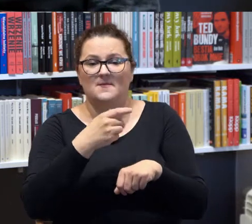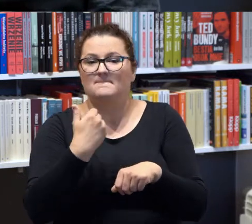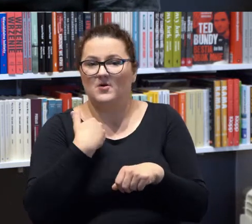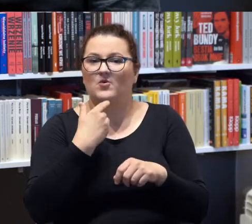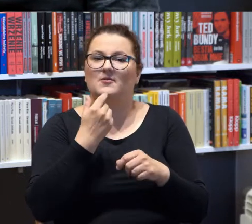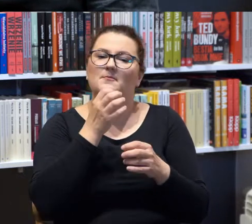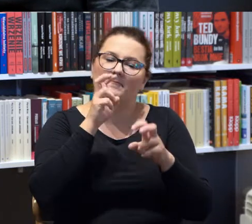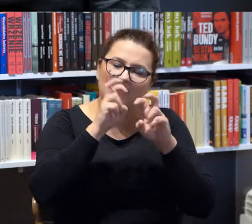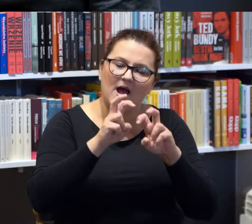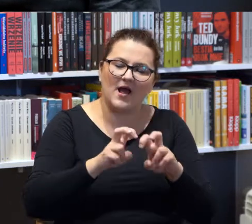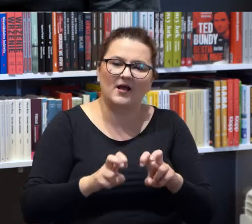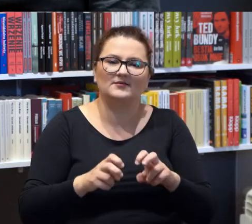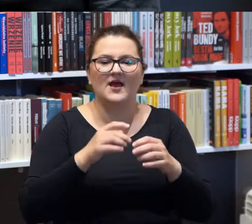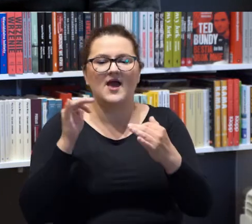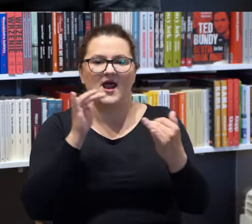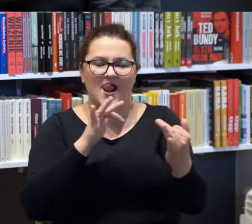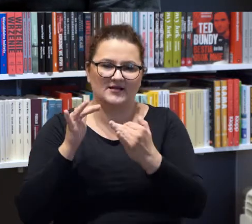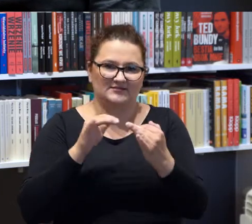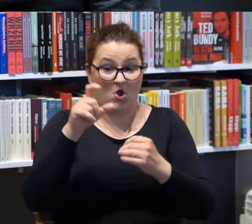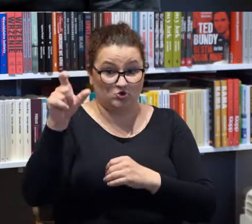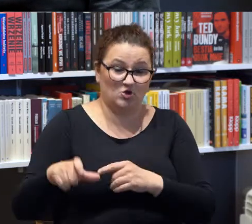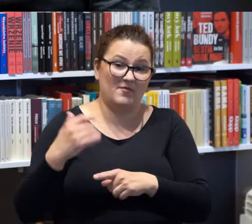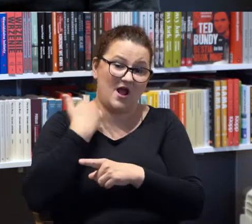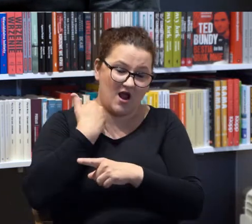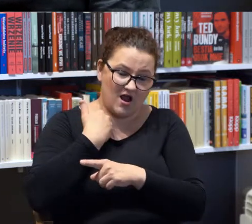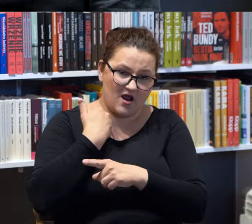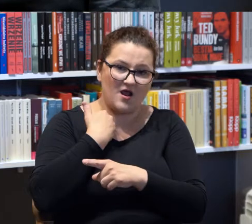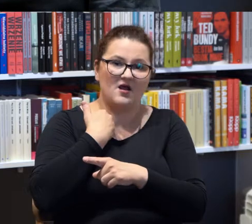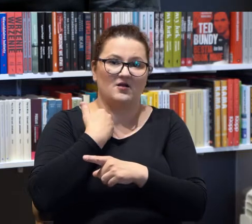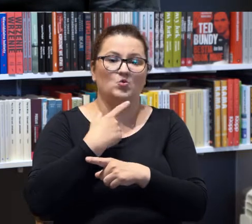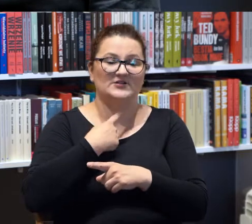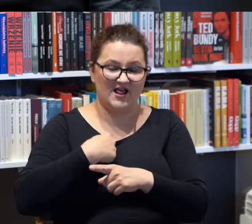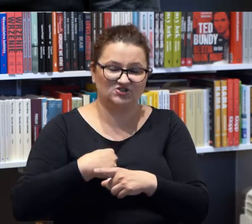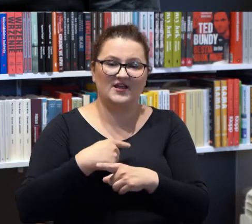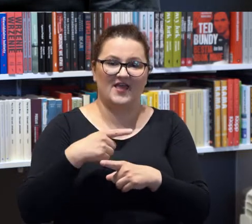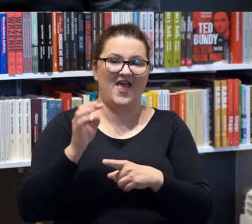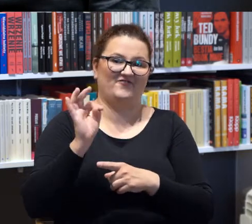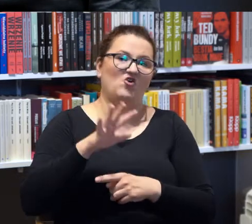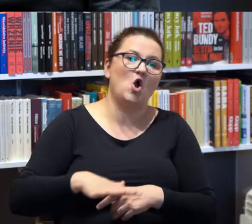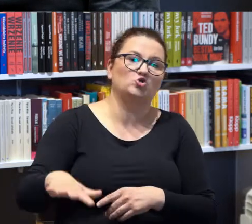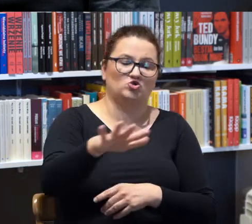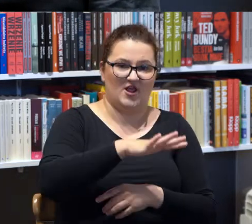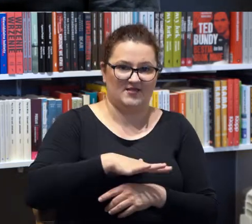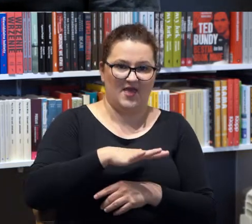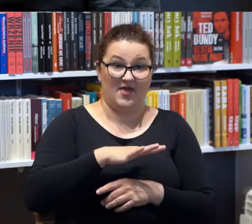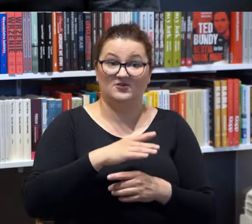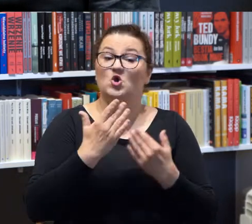i postrzeganie osoby z uzależnieniem, uzależnionej pijącej poprzez jej otoczenie. I okazało się, że młodzi